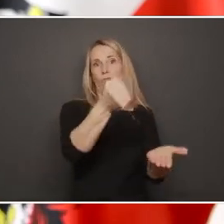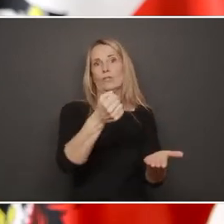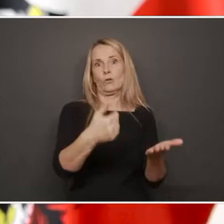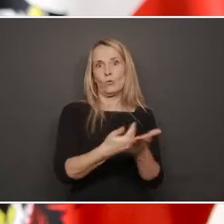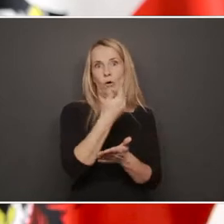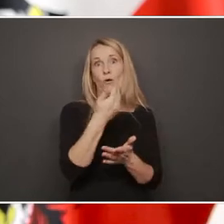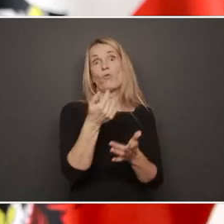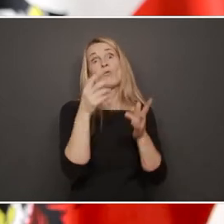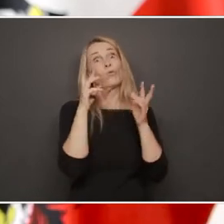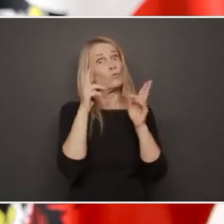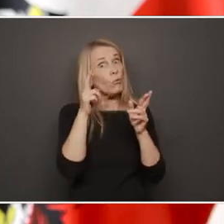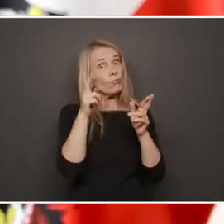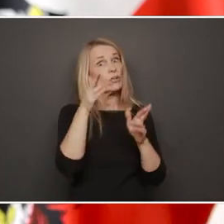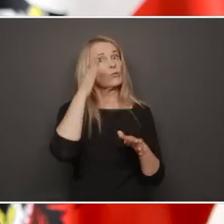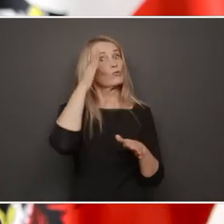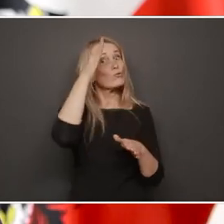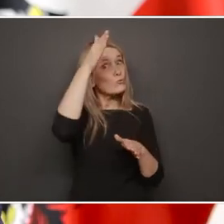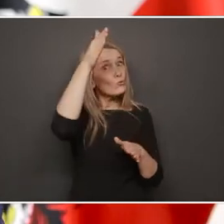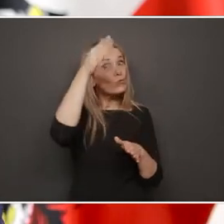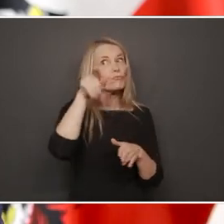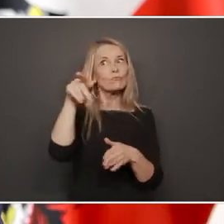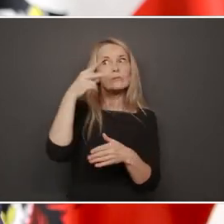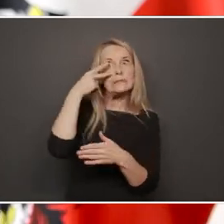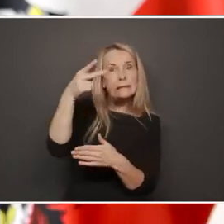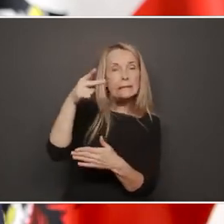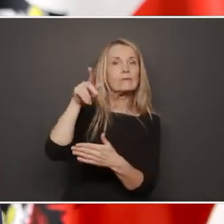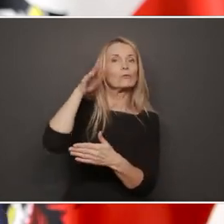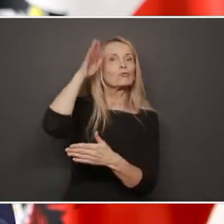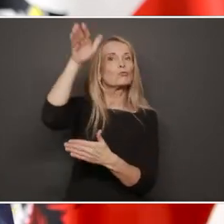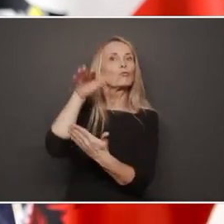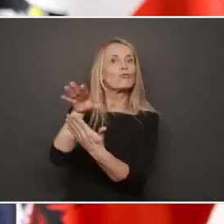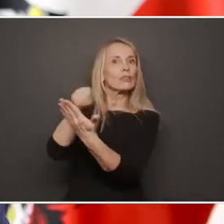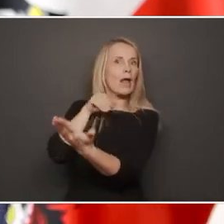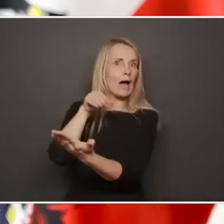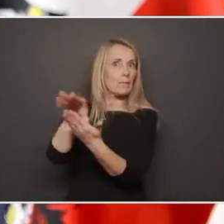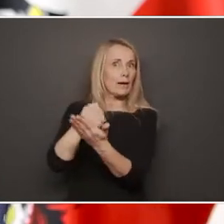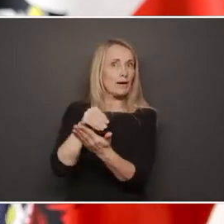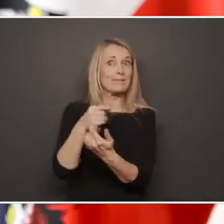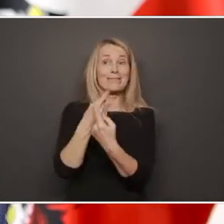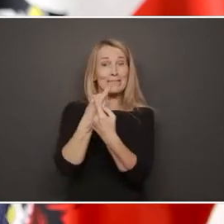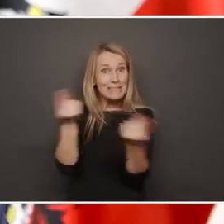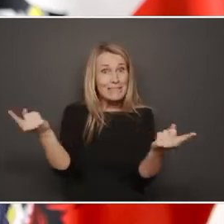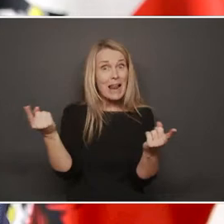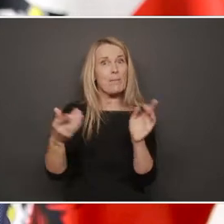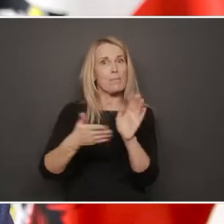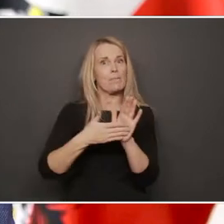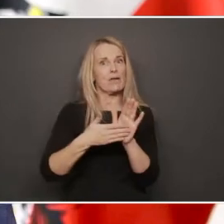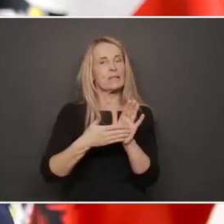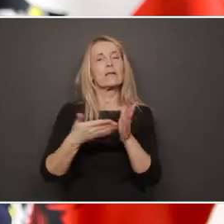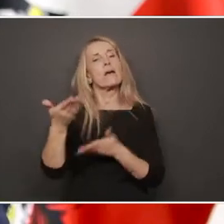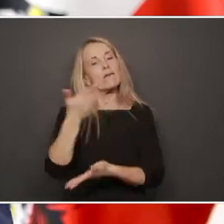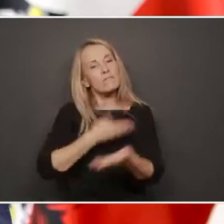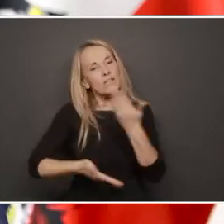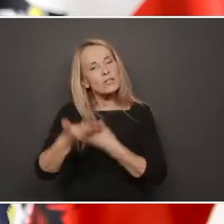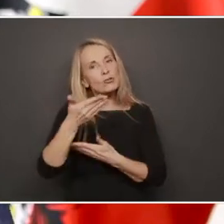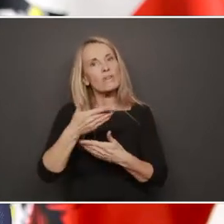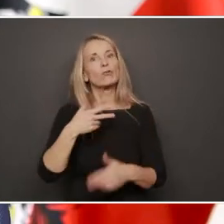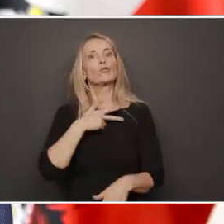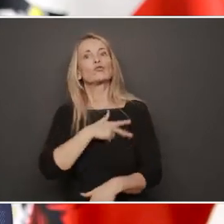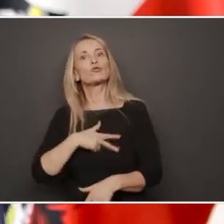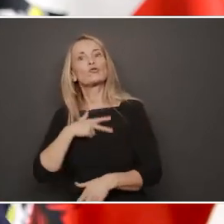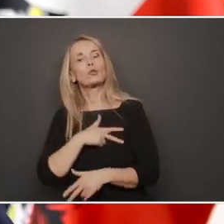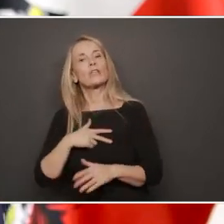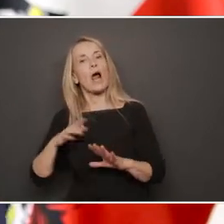noch unzähligen weiteren, die Ihrem Beispiel folgen. Sie beweisen, wirtschaftliches Handeln und soziale